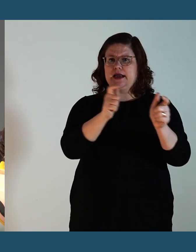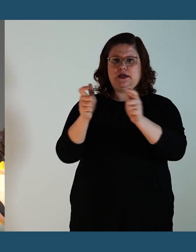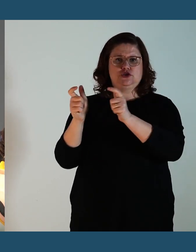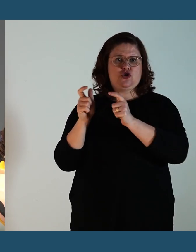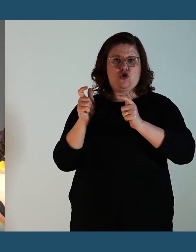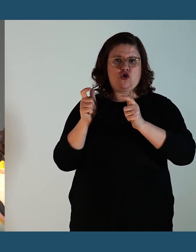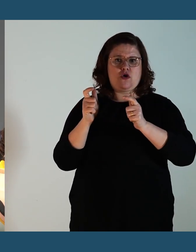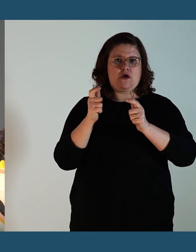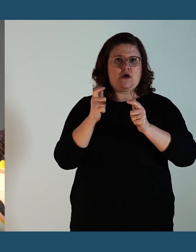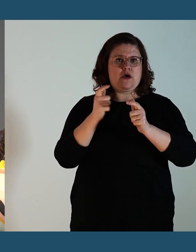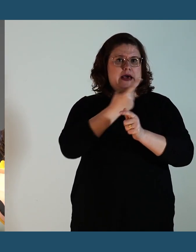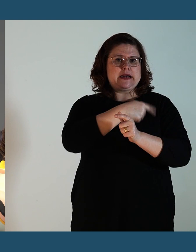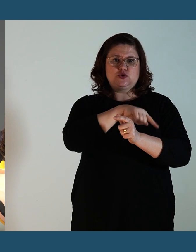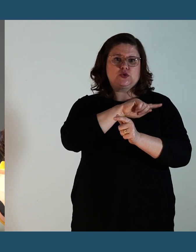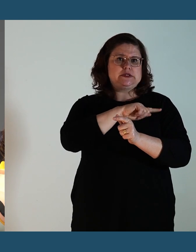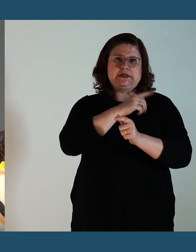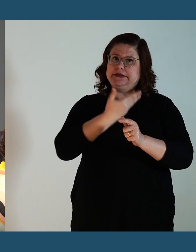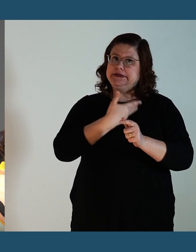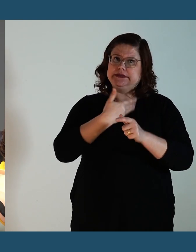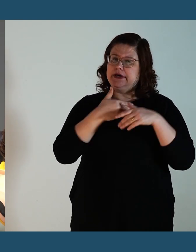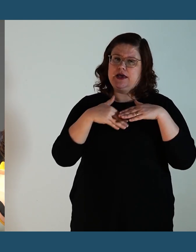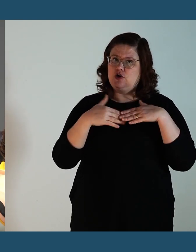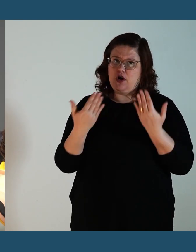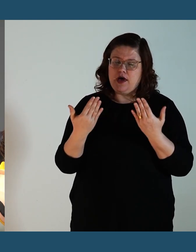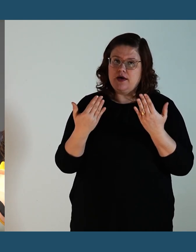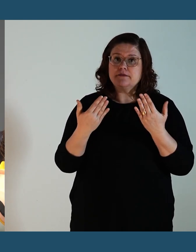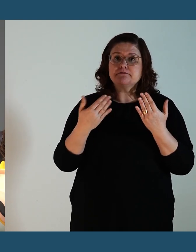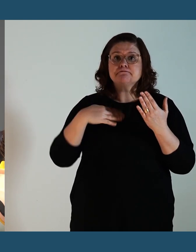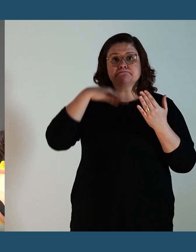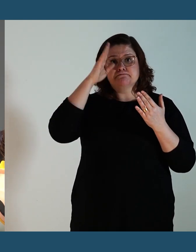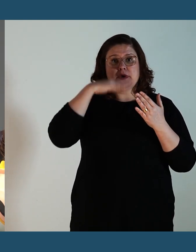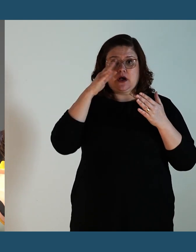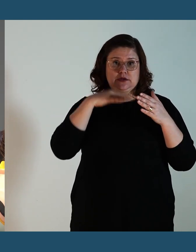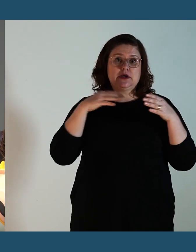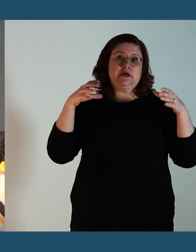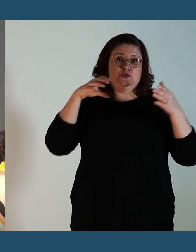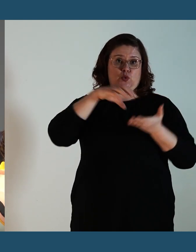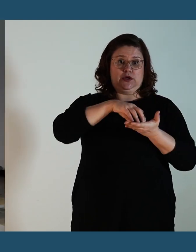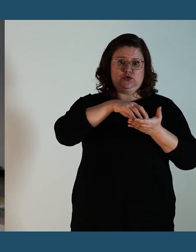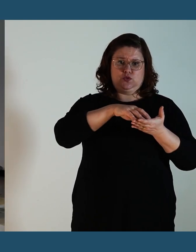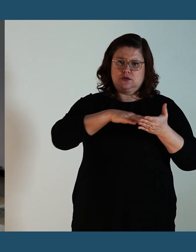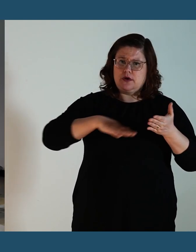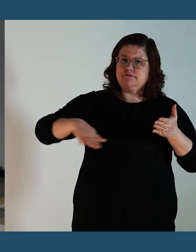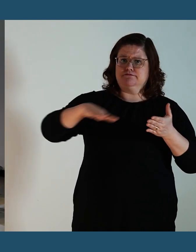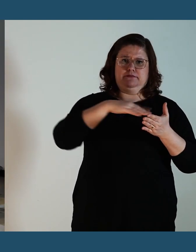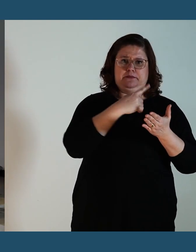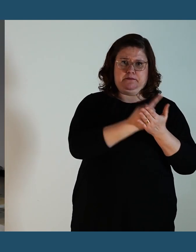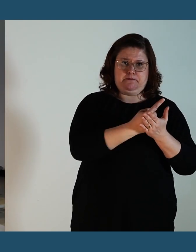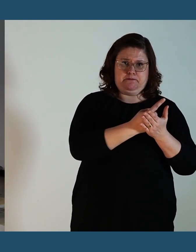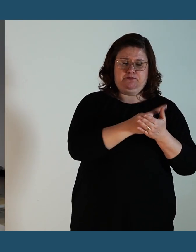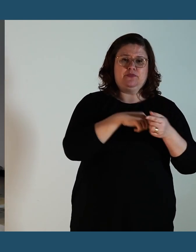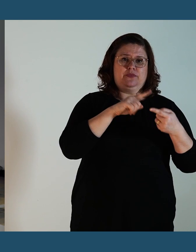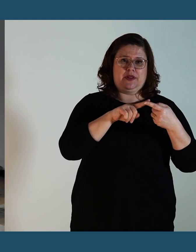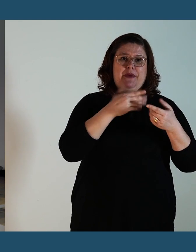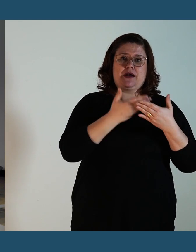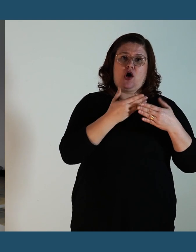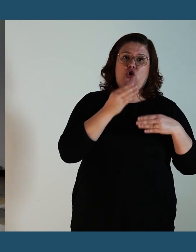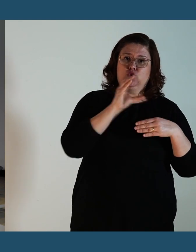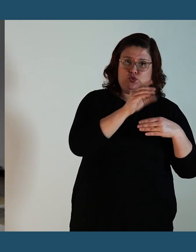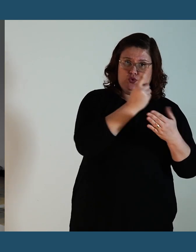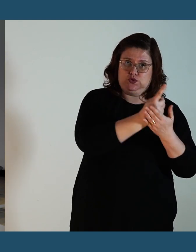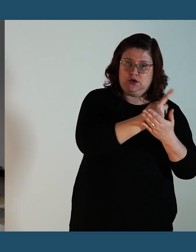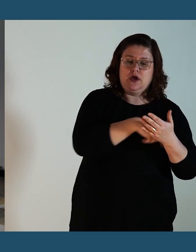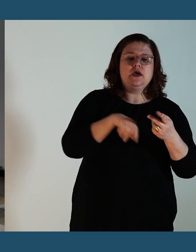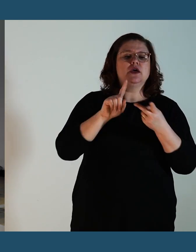järjestöjen voimavarat ei ole isoja. Koko tämä kansalaisyhteiskunta on tosi tärkeä tässä. Mutta sitten ehkä toisen on ne, jotka